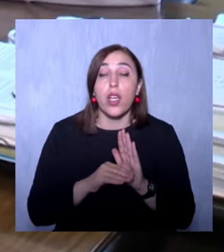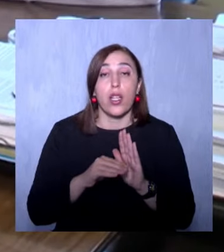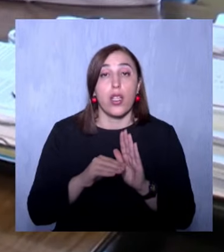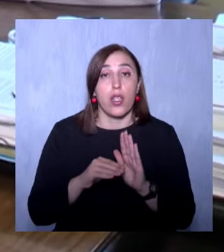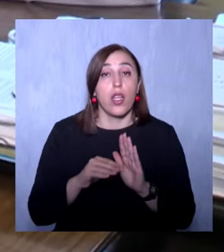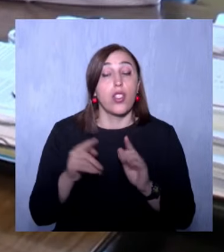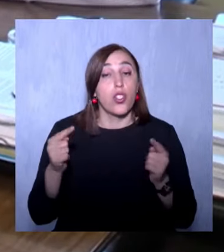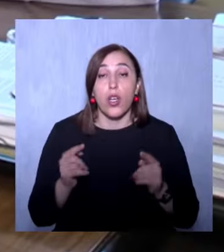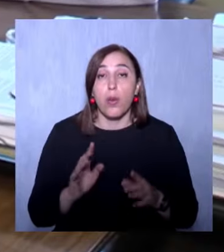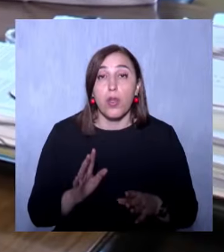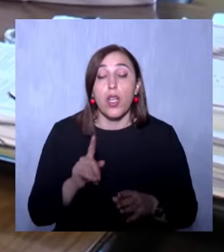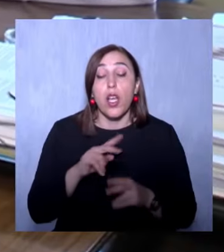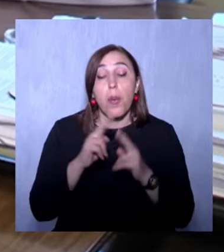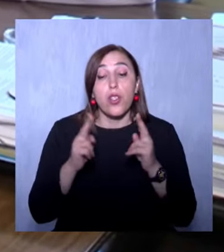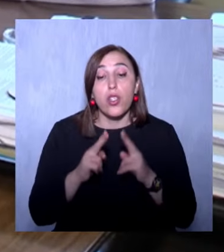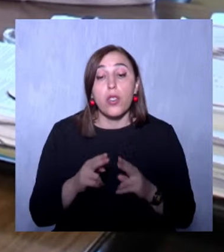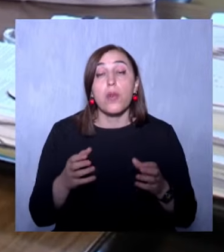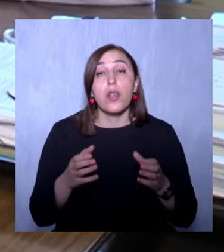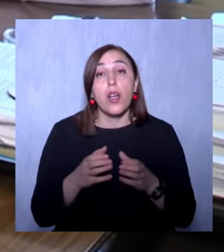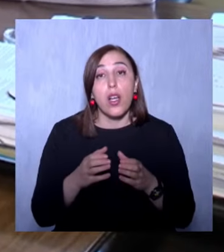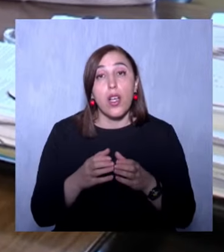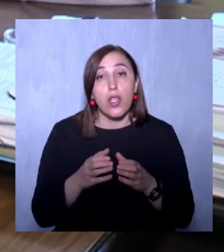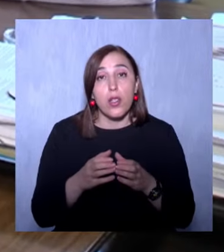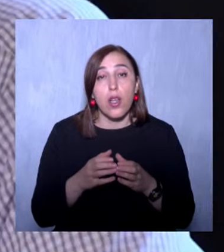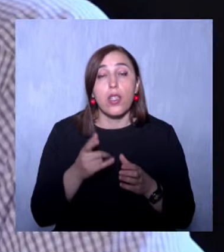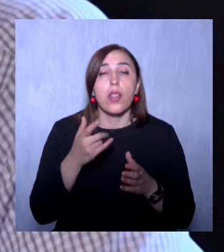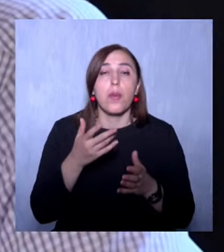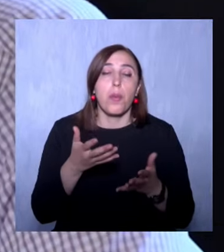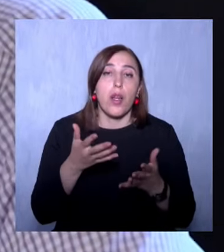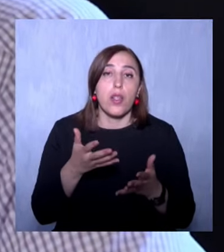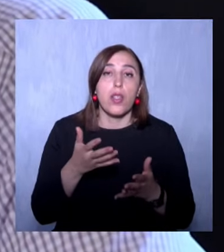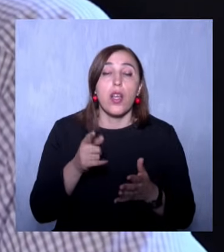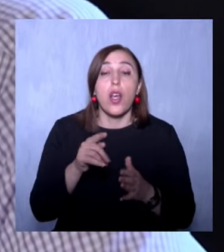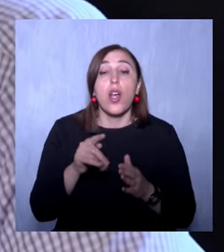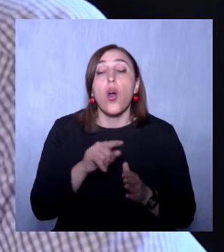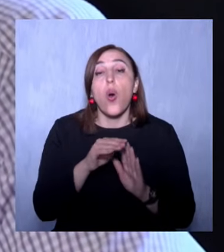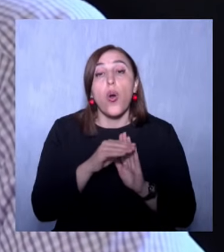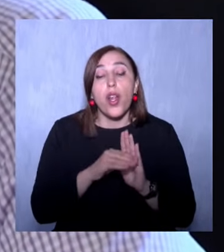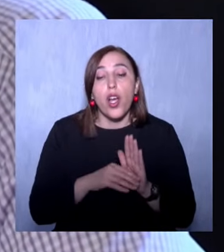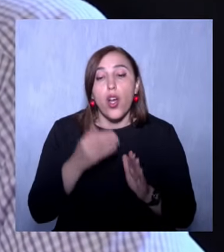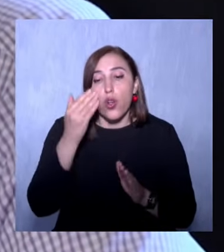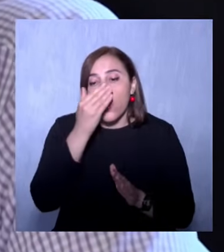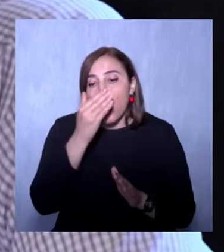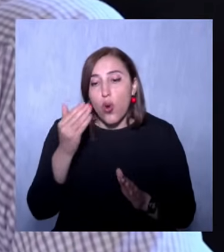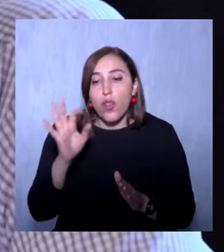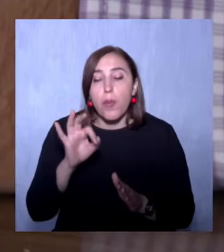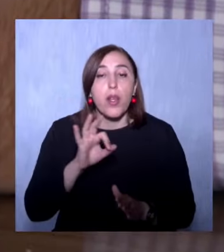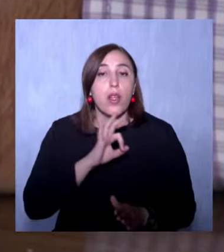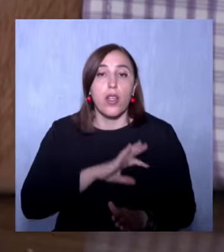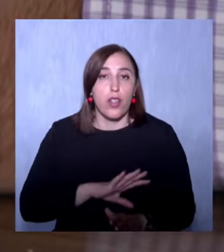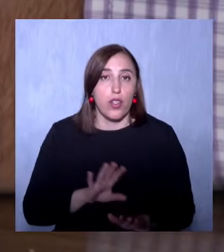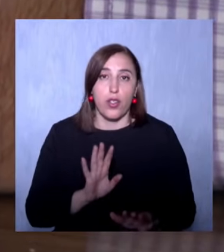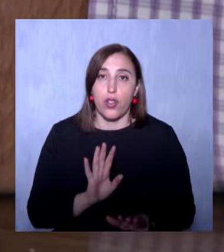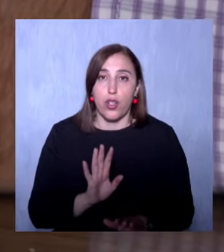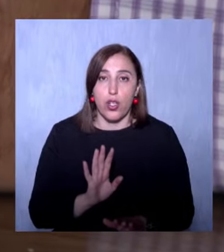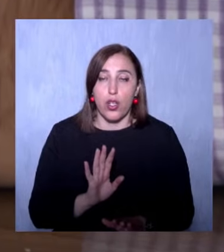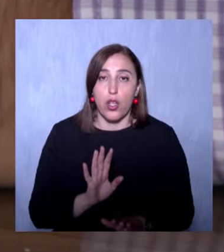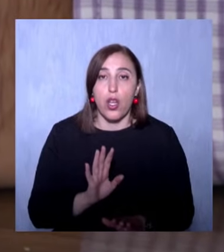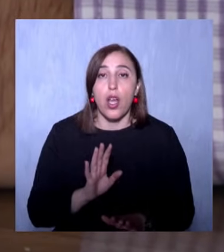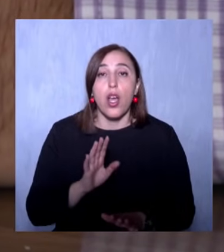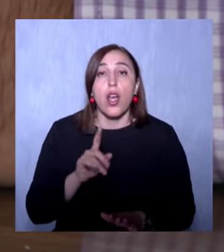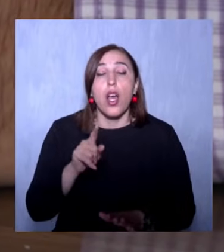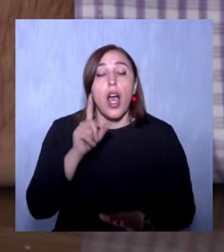է։ Մինչև միջազգային կազմակերպության արձագանքն էլ պարզեր, օրենքը ժողովրդավարության առաջընթացին չէր նպաստելու, ասում է Հայաստան